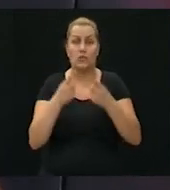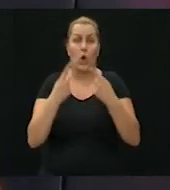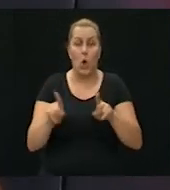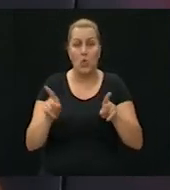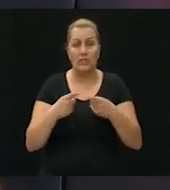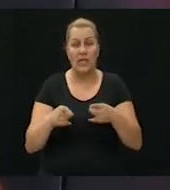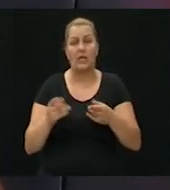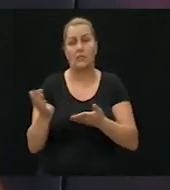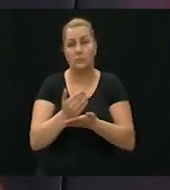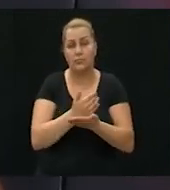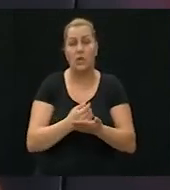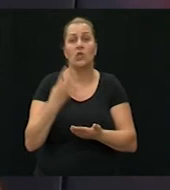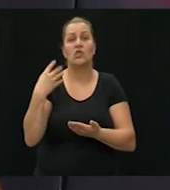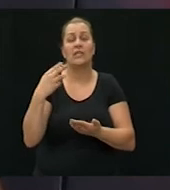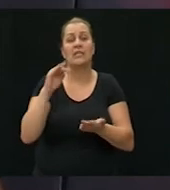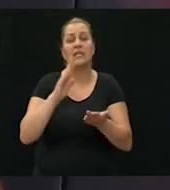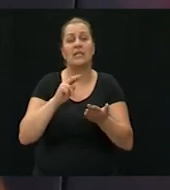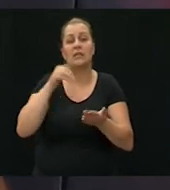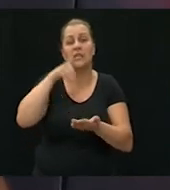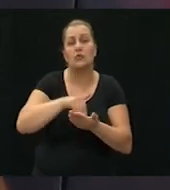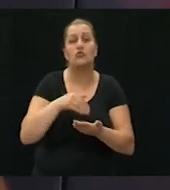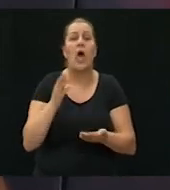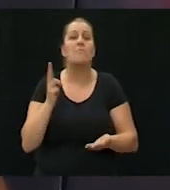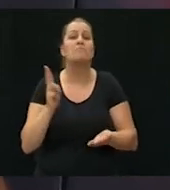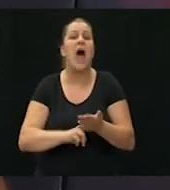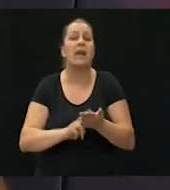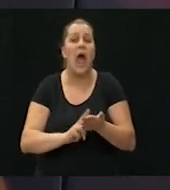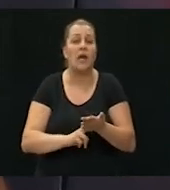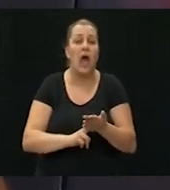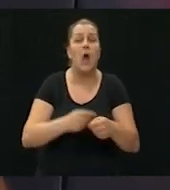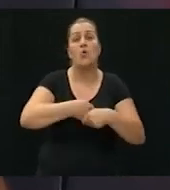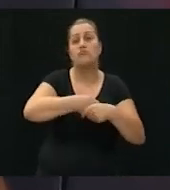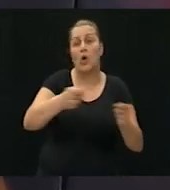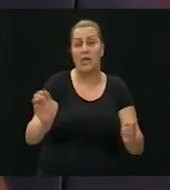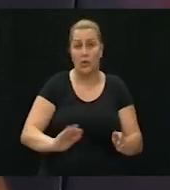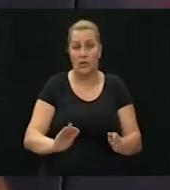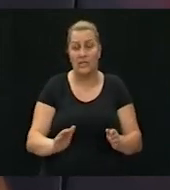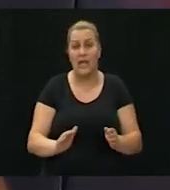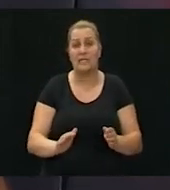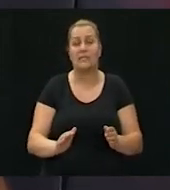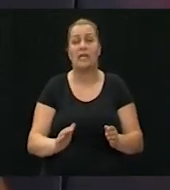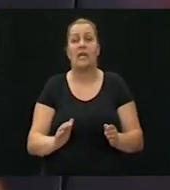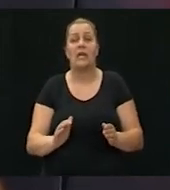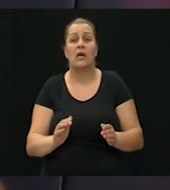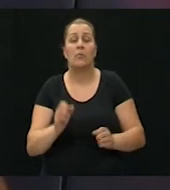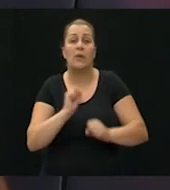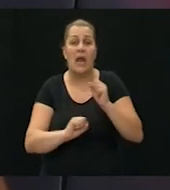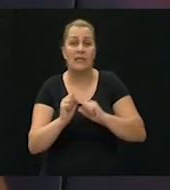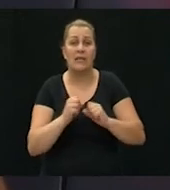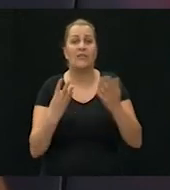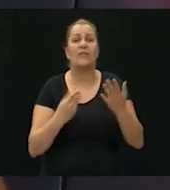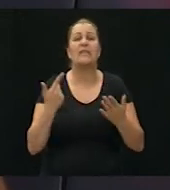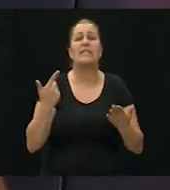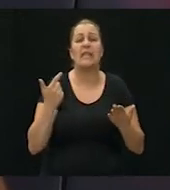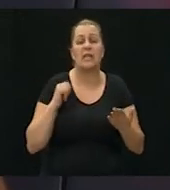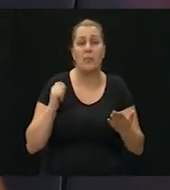tako 40.000 maraka, mislim da je dodijeljeno djeci poginulih branitelja grada Zagreba već